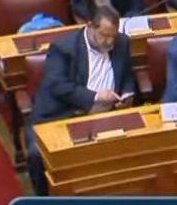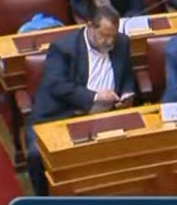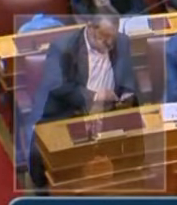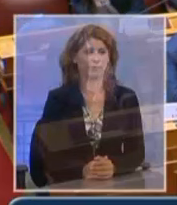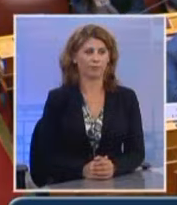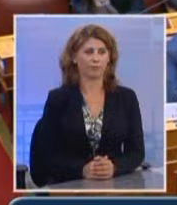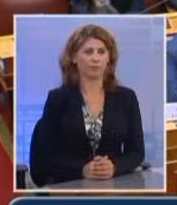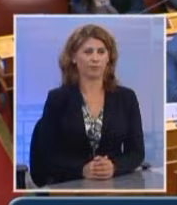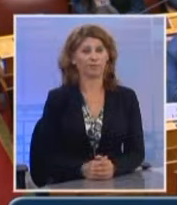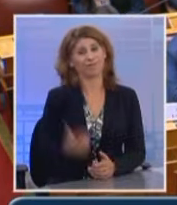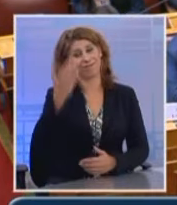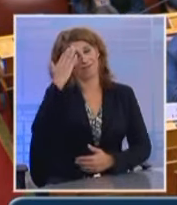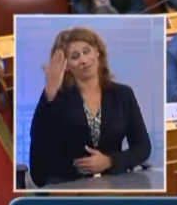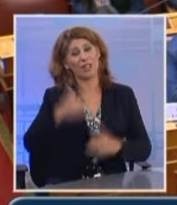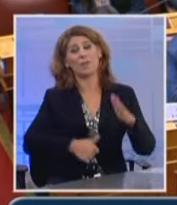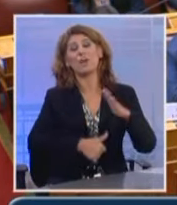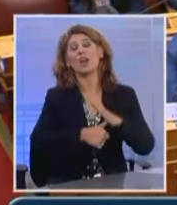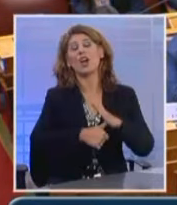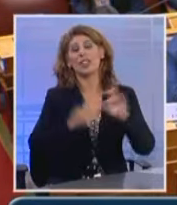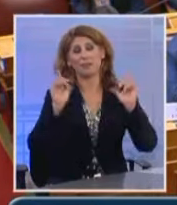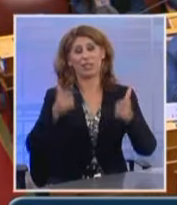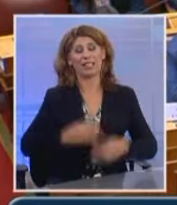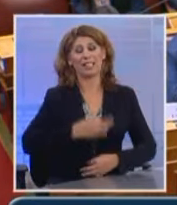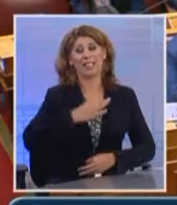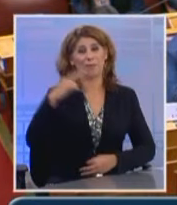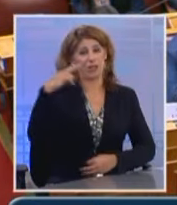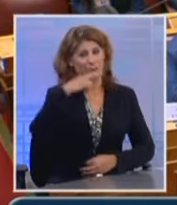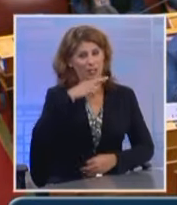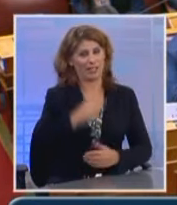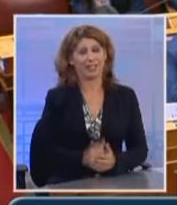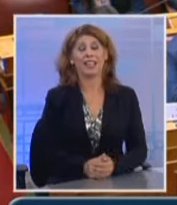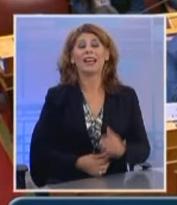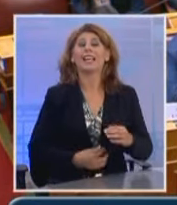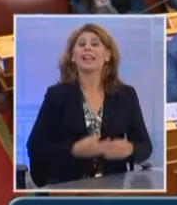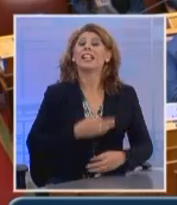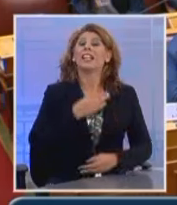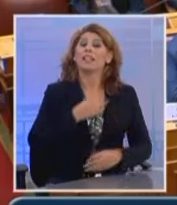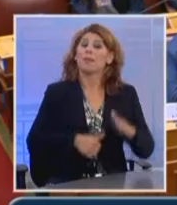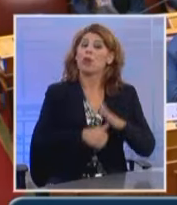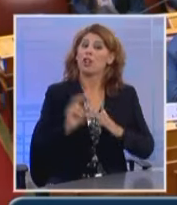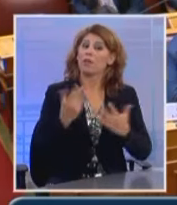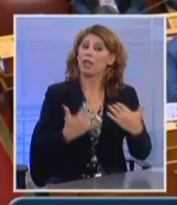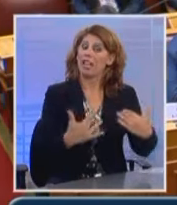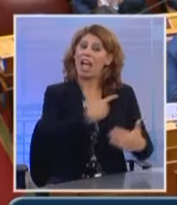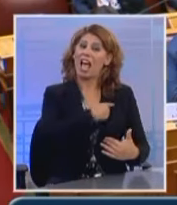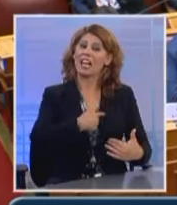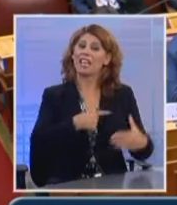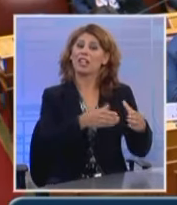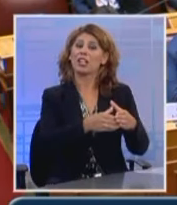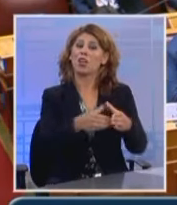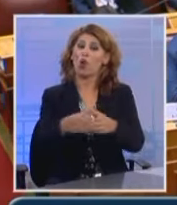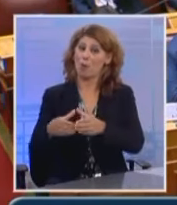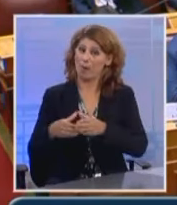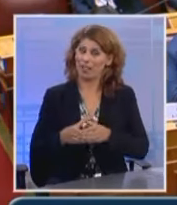Εξοχότατε Πρόεδρε της Δημοκρατίας, κύριε Πρωθυπουργέ, κύριε Πρόεδρε της Βουλής, κύριε Αρχηγή Κομμάτων, κύριοι